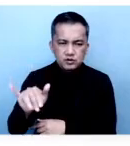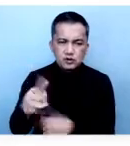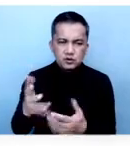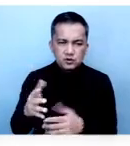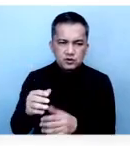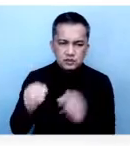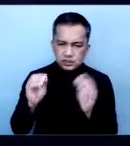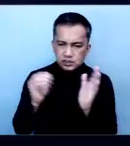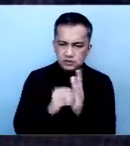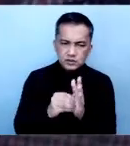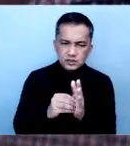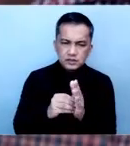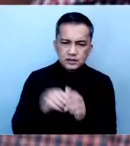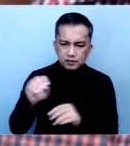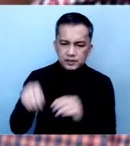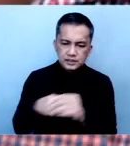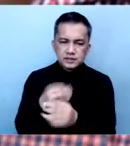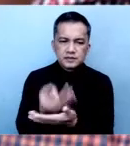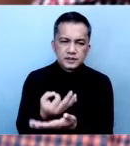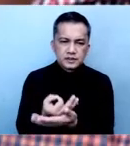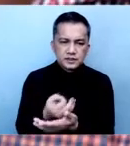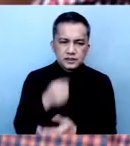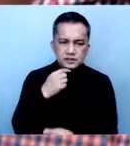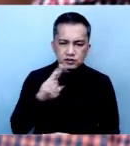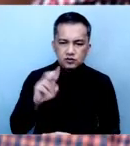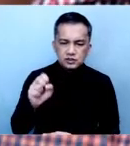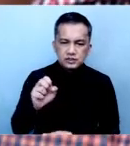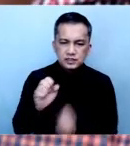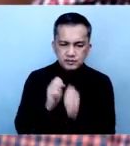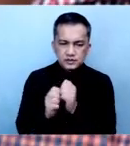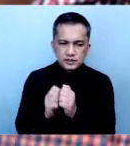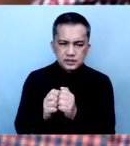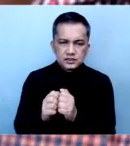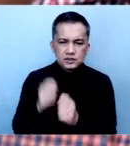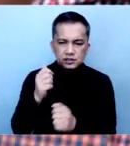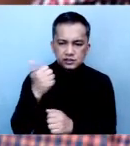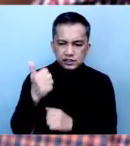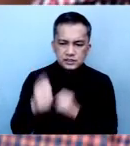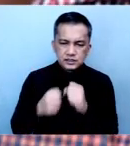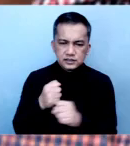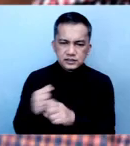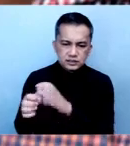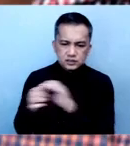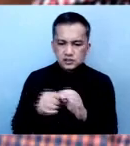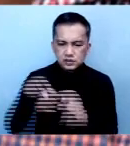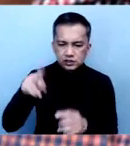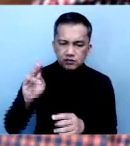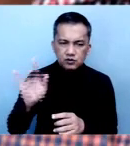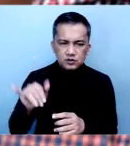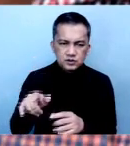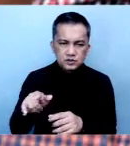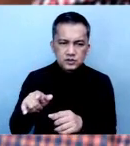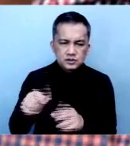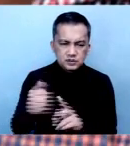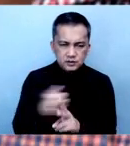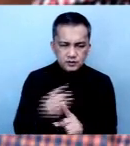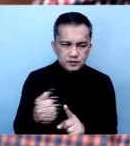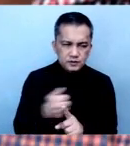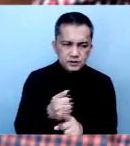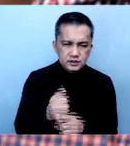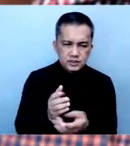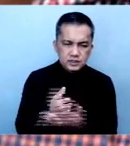na reward money ayon sa US Embassy higit isang Dekada ng iniuugnay si Kiboy sa mga kaso ng pangabuso sa karapatang